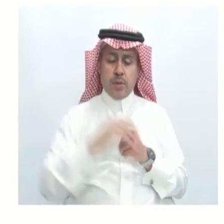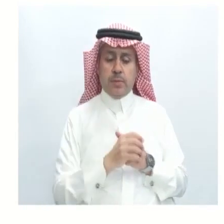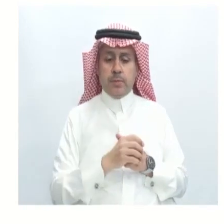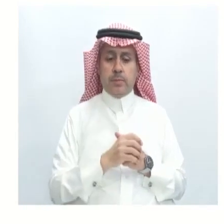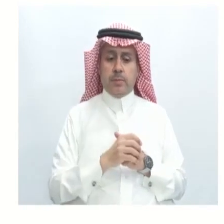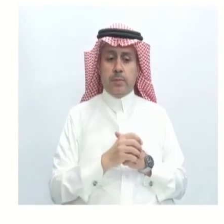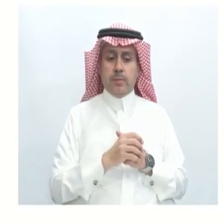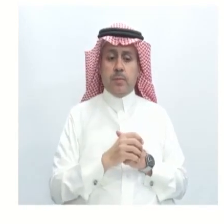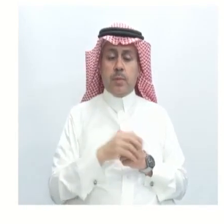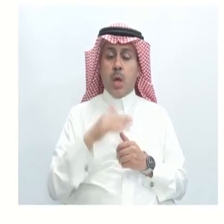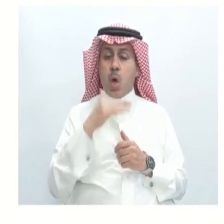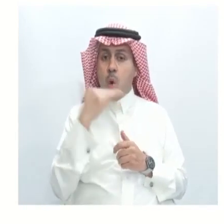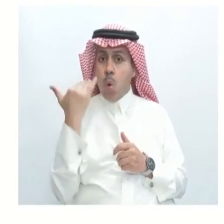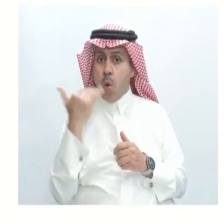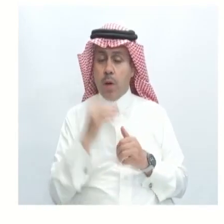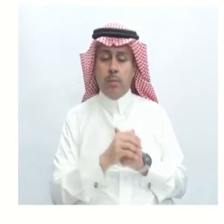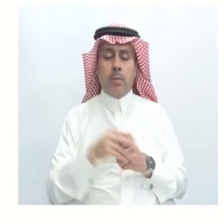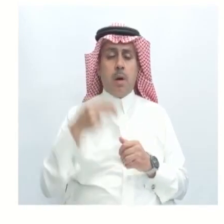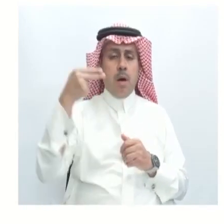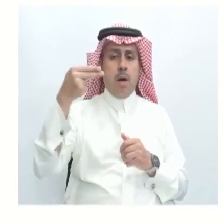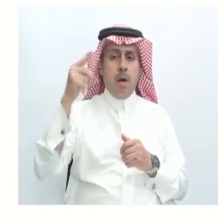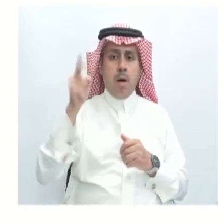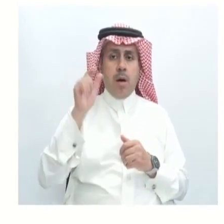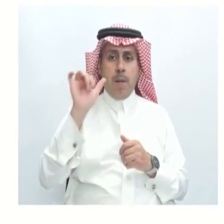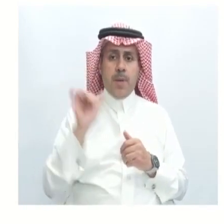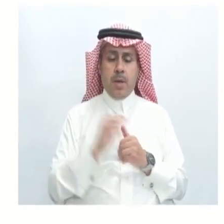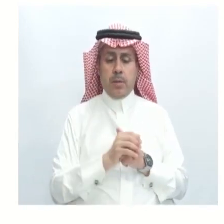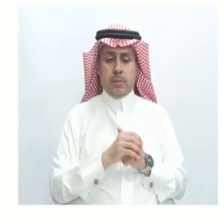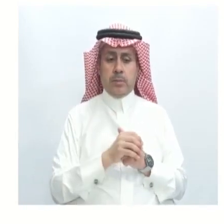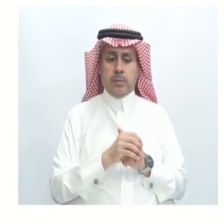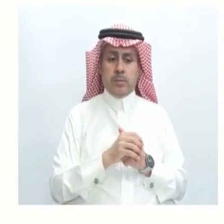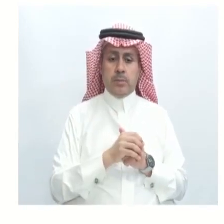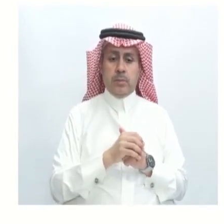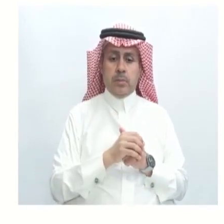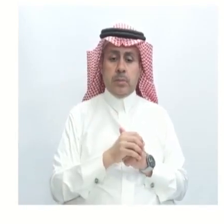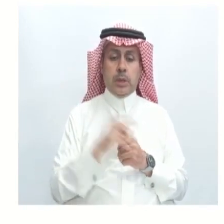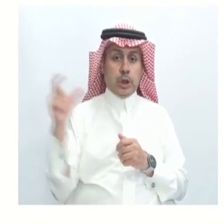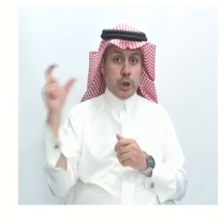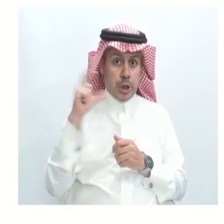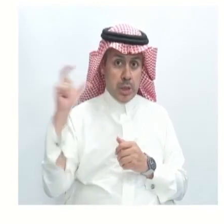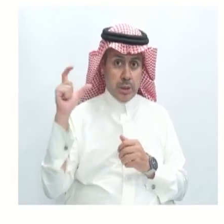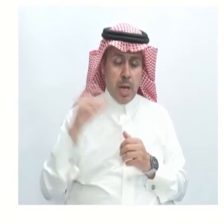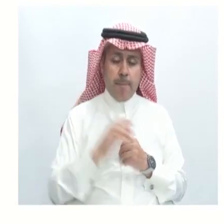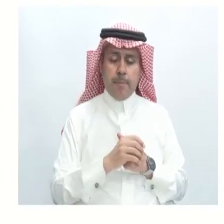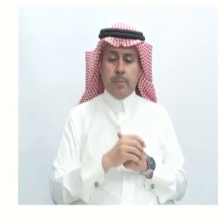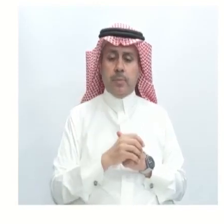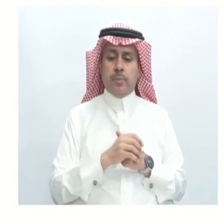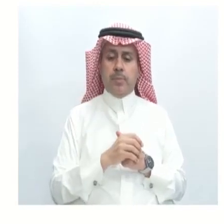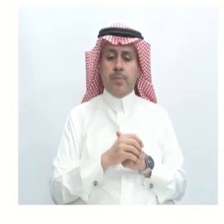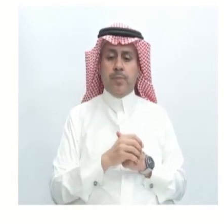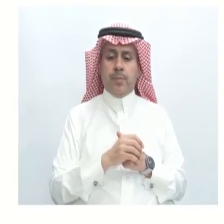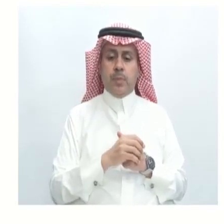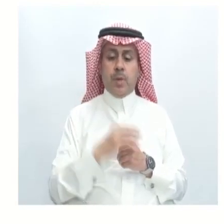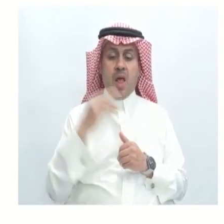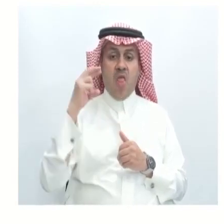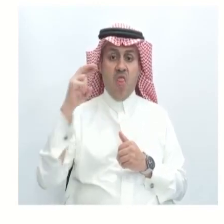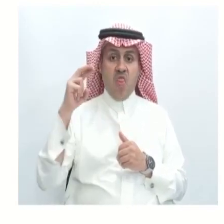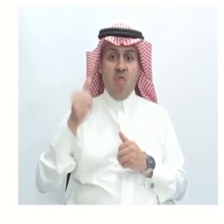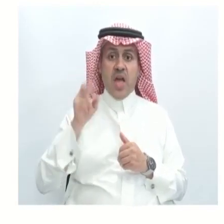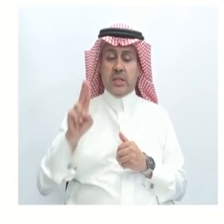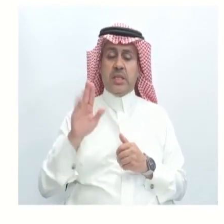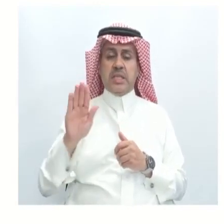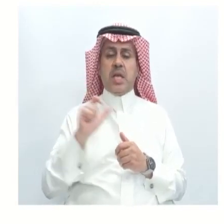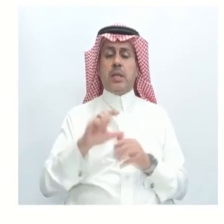ما هي اللغه لغتها اللغه العربيه دينها الاسلام ذات